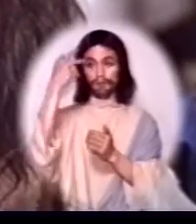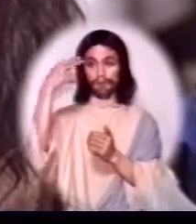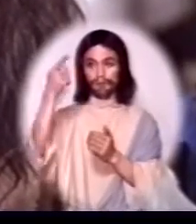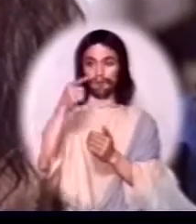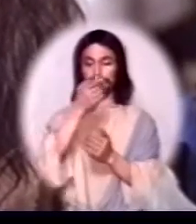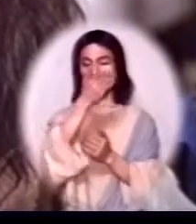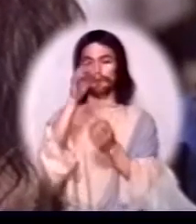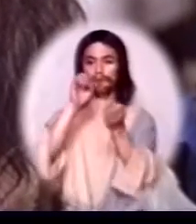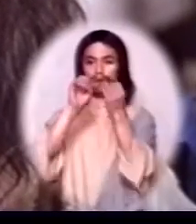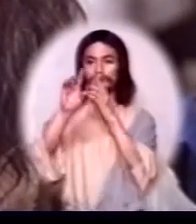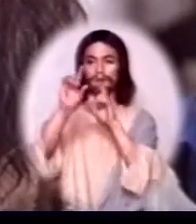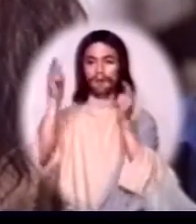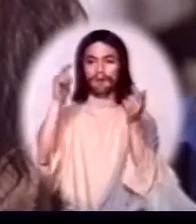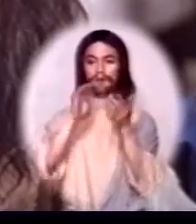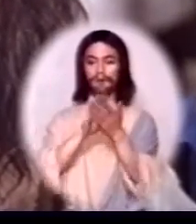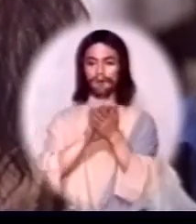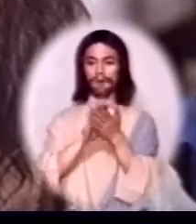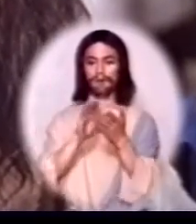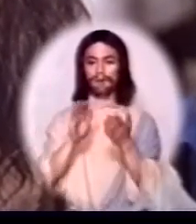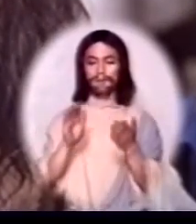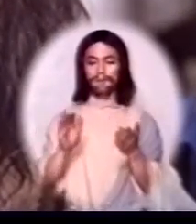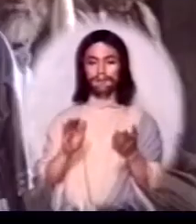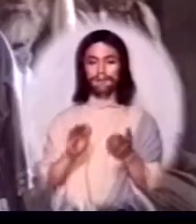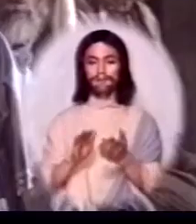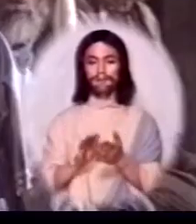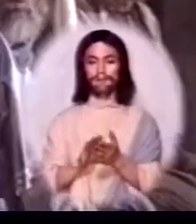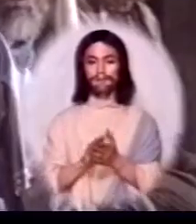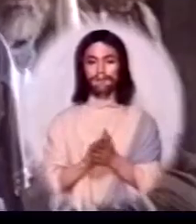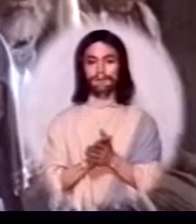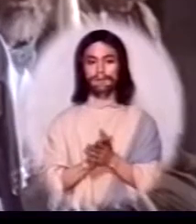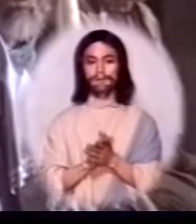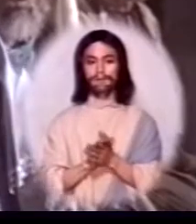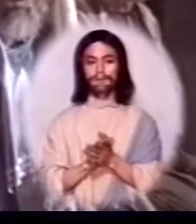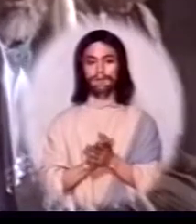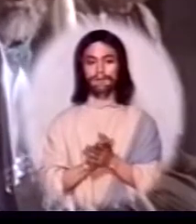내가 물을지라도 너희가 대답하지 않을 것이니라.